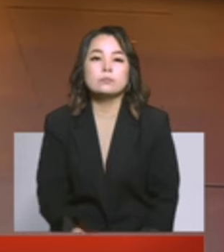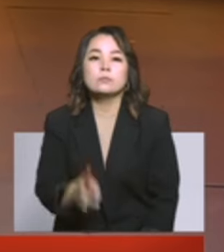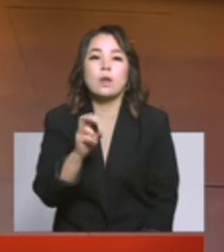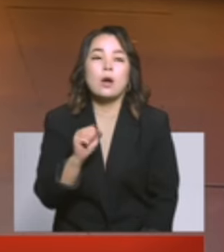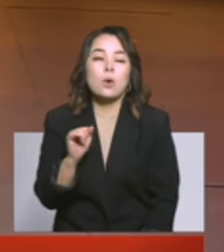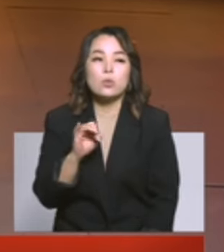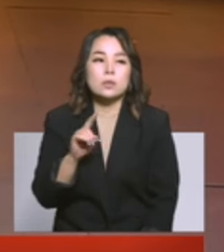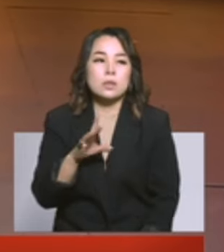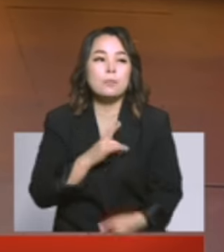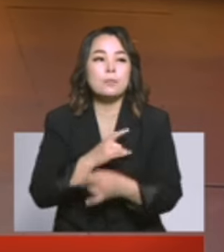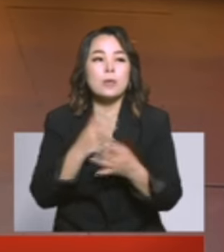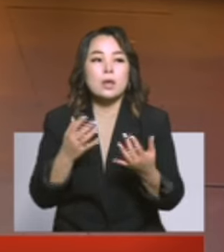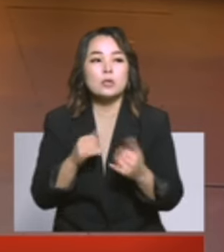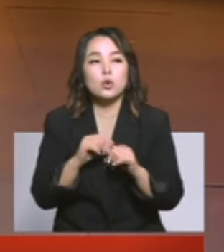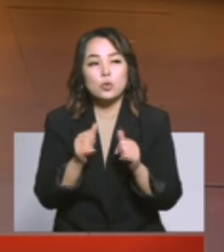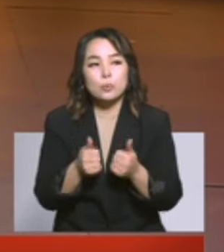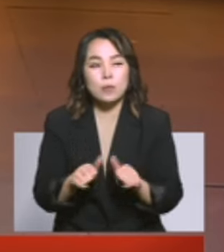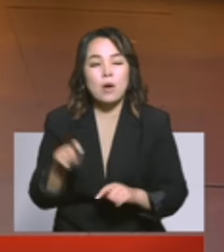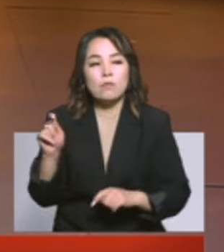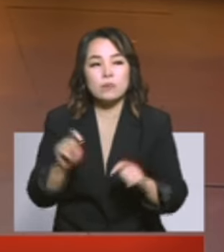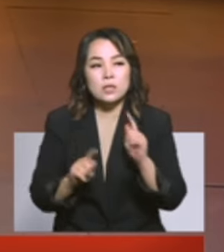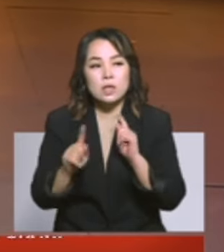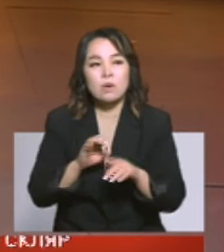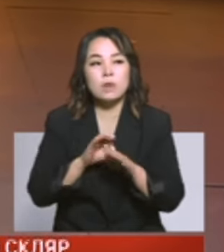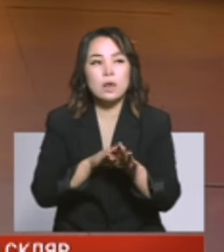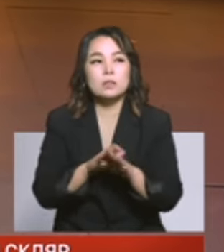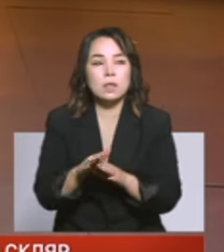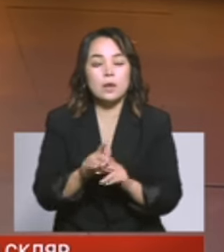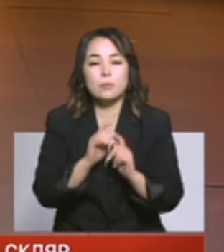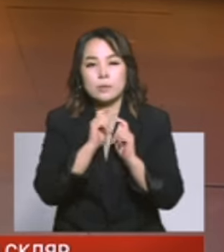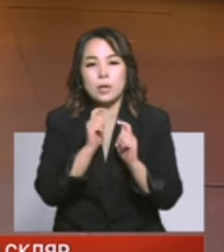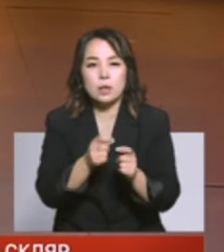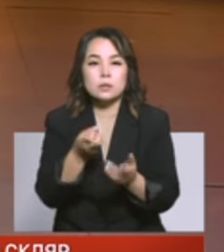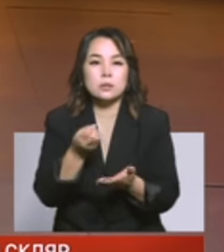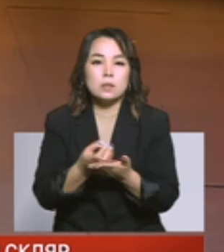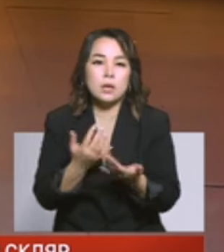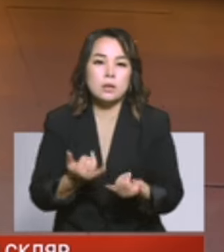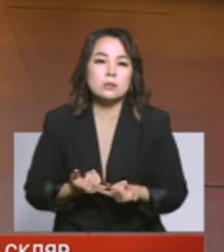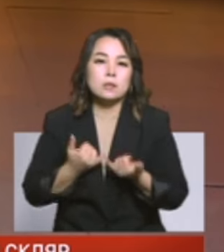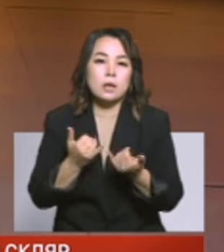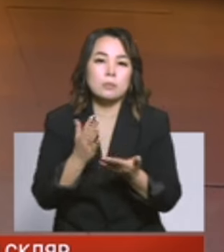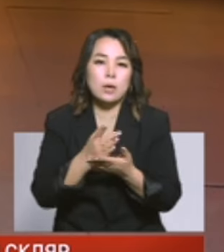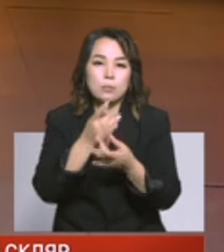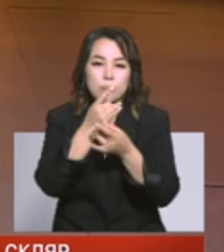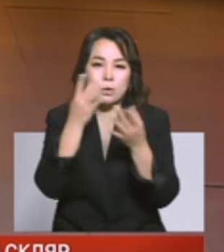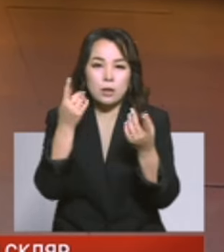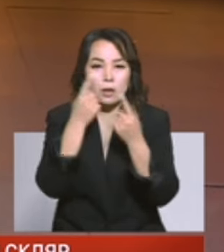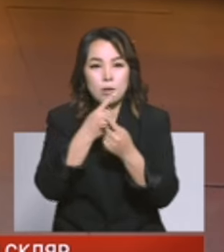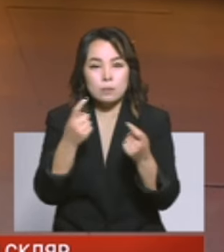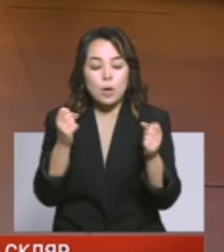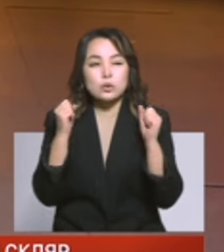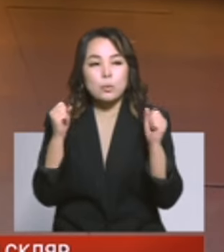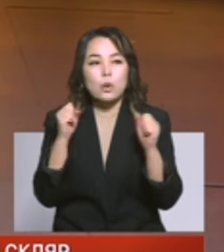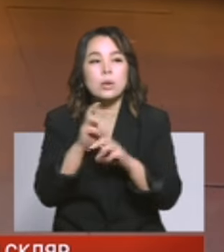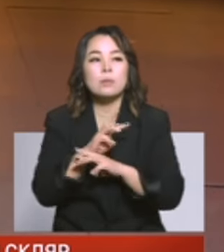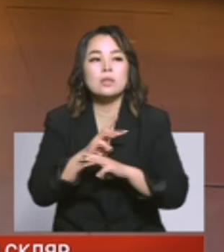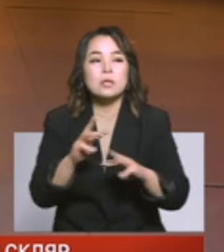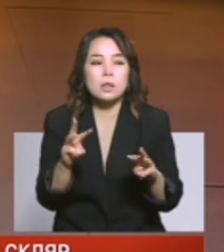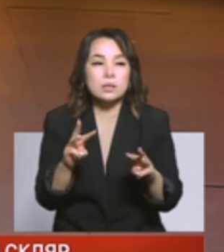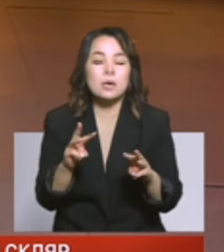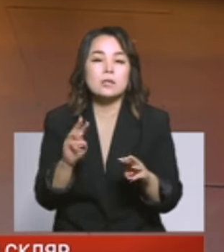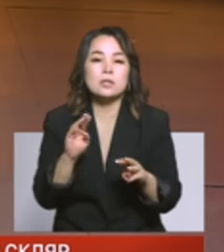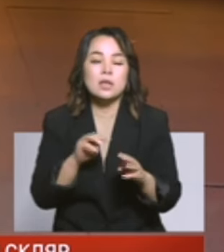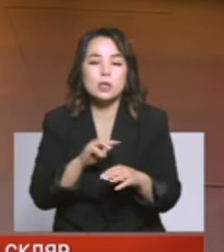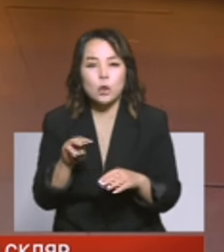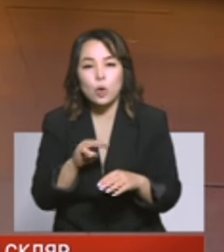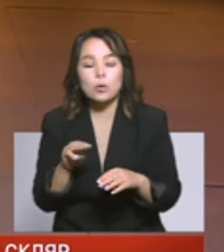Наурыз мейрамына орай ұйымдастырылған фестиваль жүлдегерлері бағалы сыйлықтарға ие болады. Мәдениет және ақпарат спорт министрлігі мен